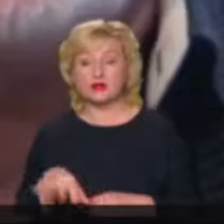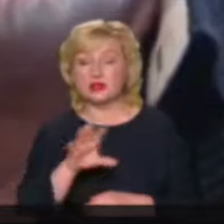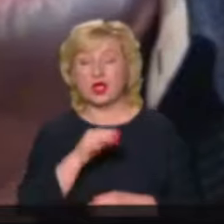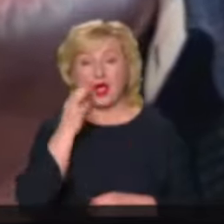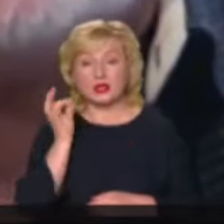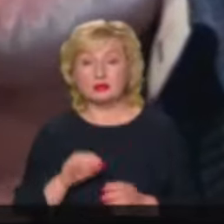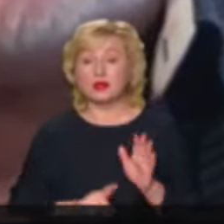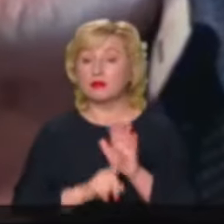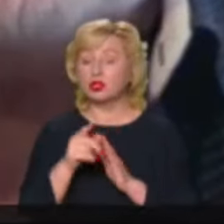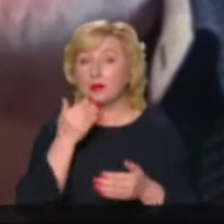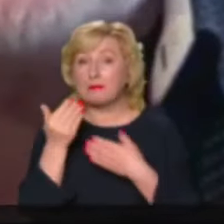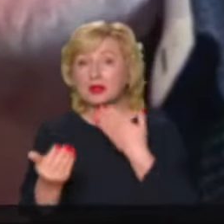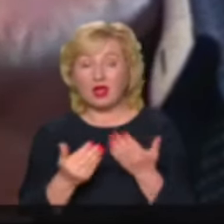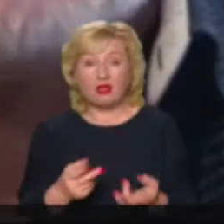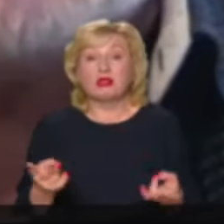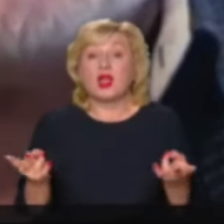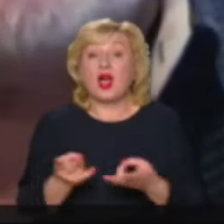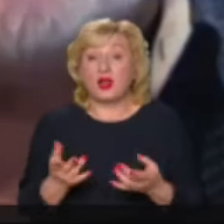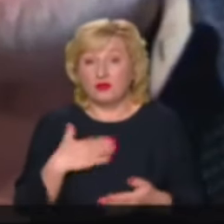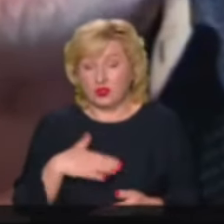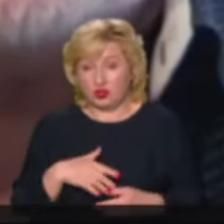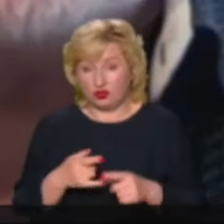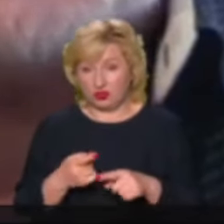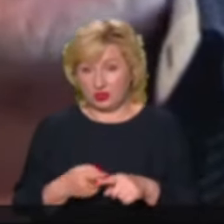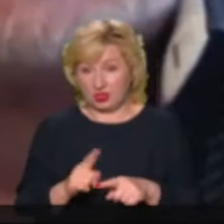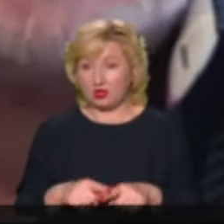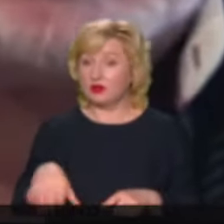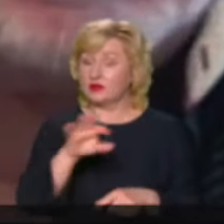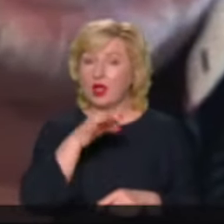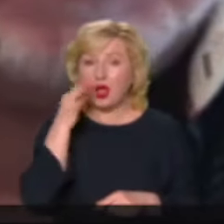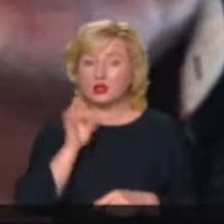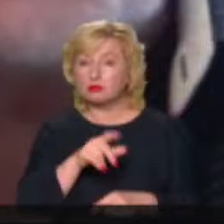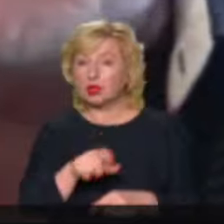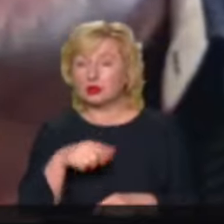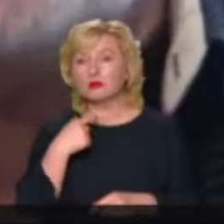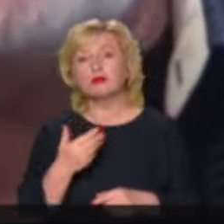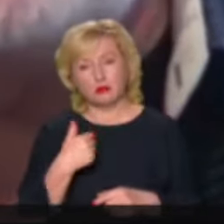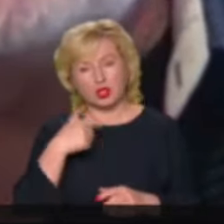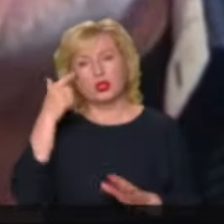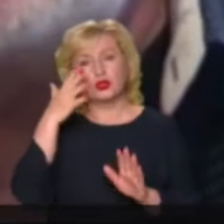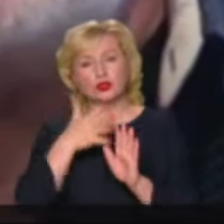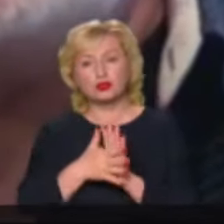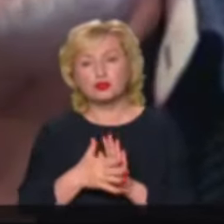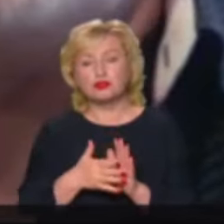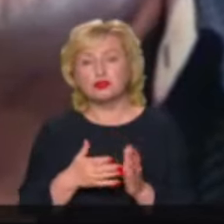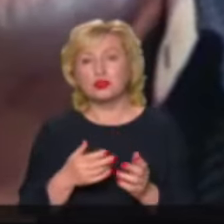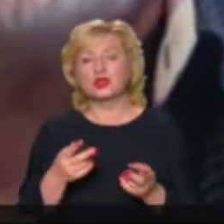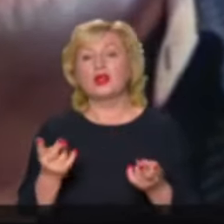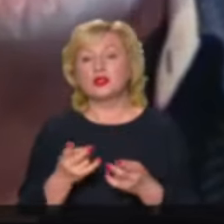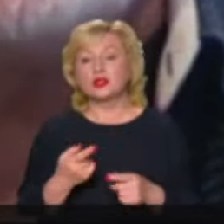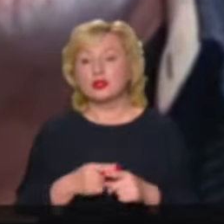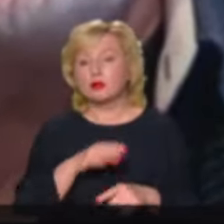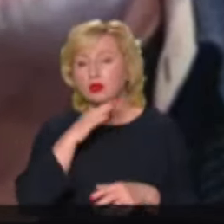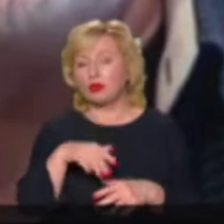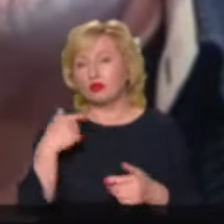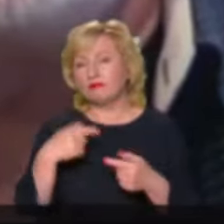почали питати, а навіщо це? І всі експерти кажуть, що ми не розуміємо, навіщо це. І там було куча